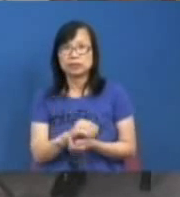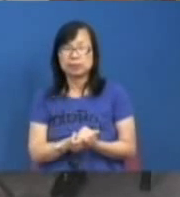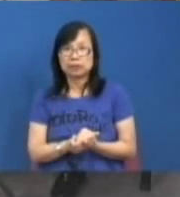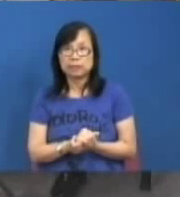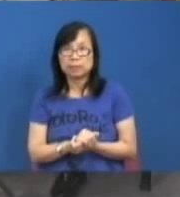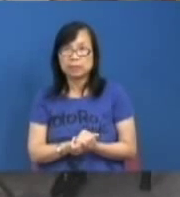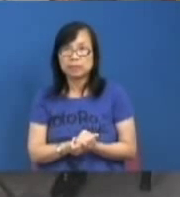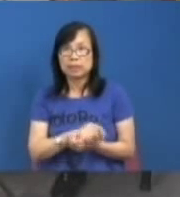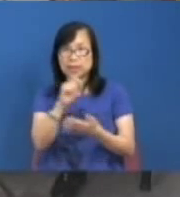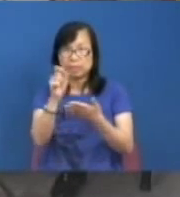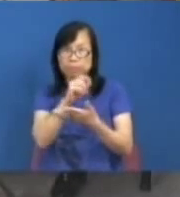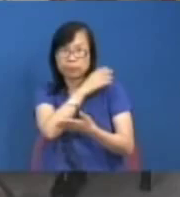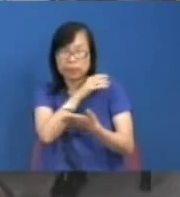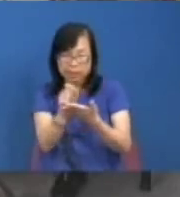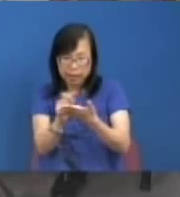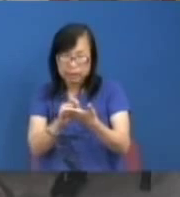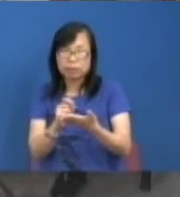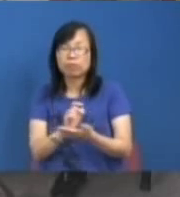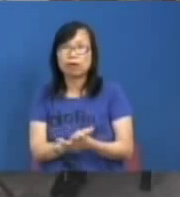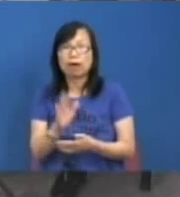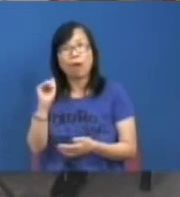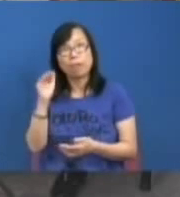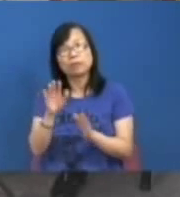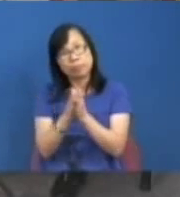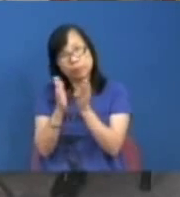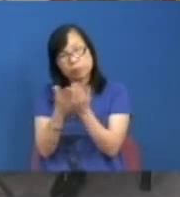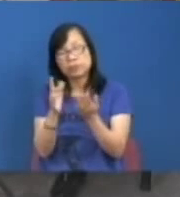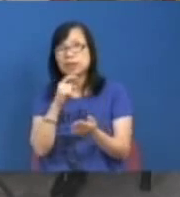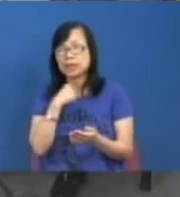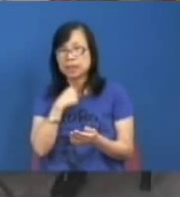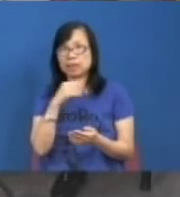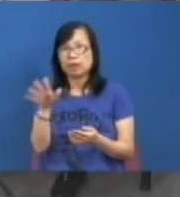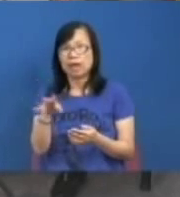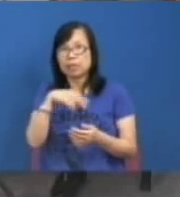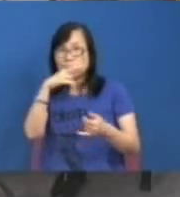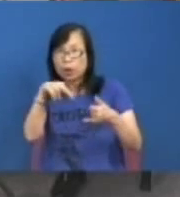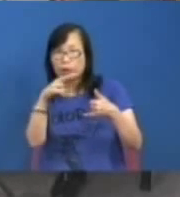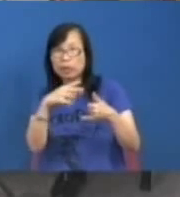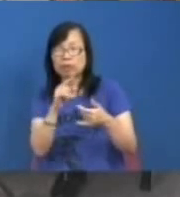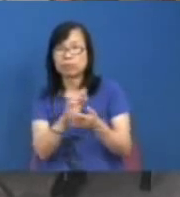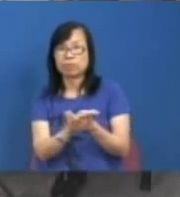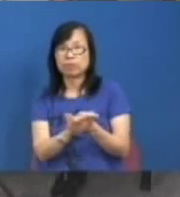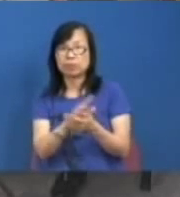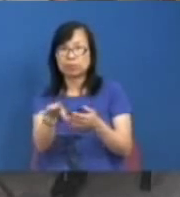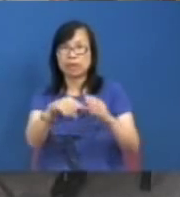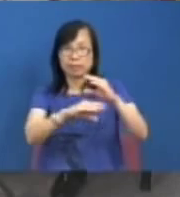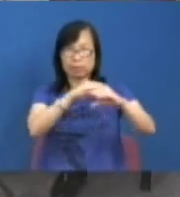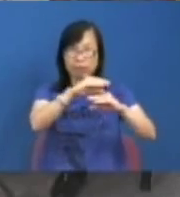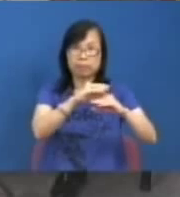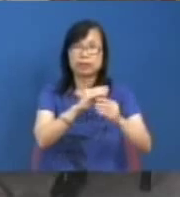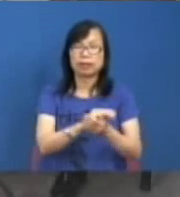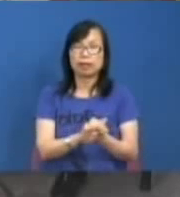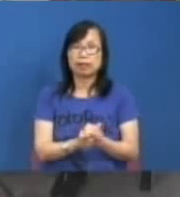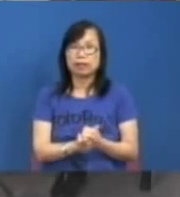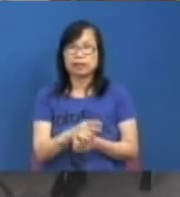去寫一個咁嘅報告，可唔可以咁樣咧？定係即係要揾surveyor 去做一個？勘察報告咧，即有時